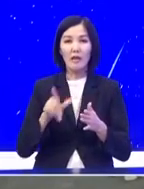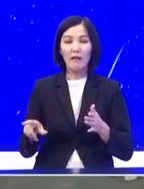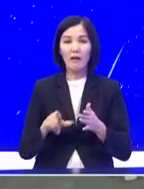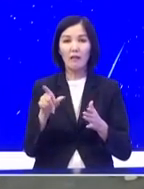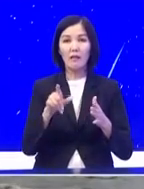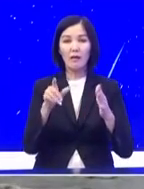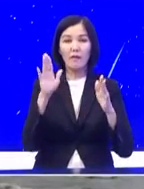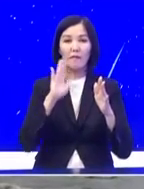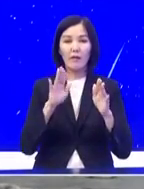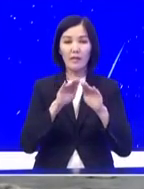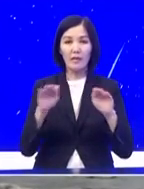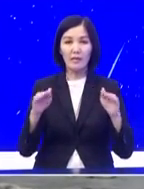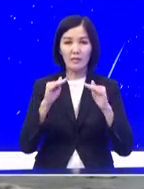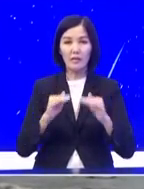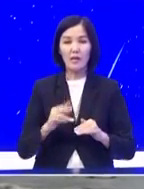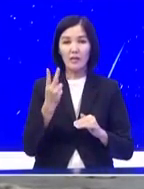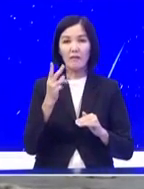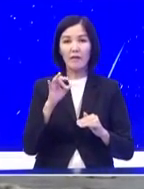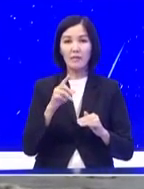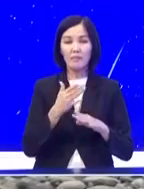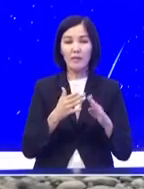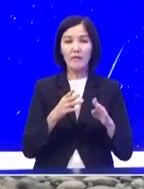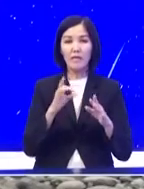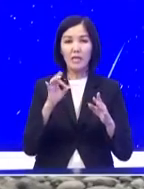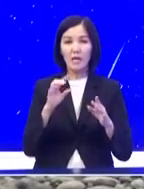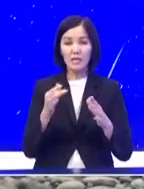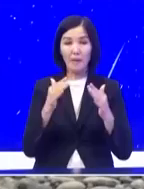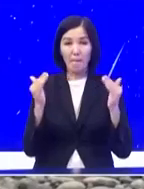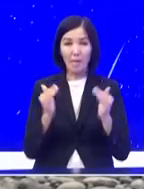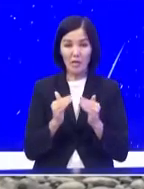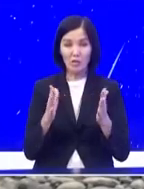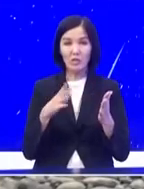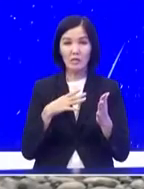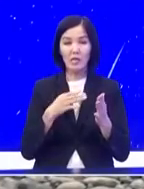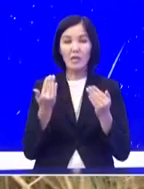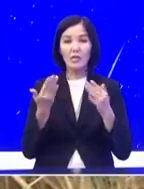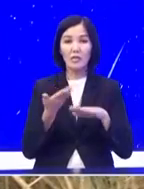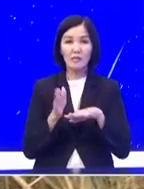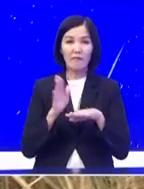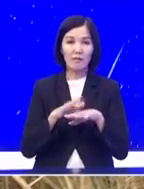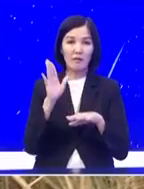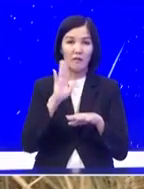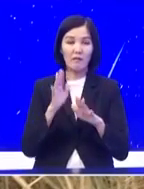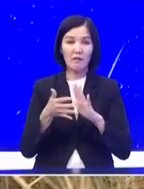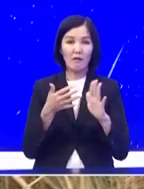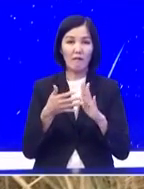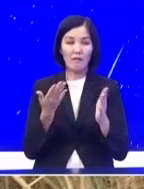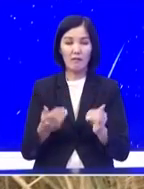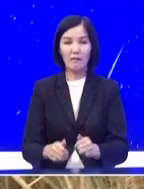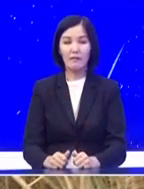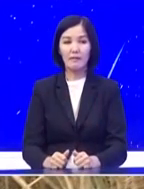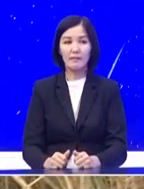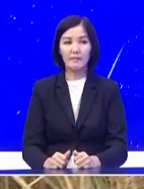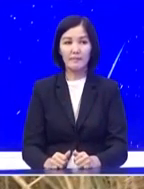обмелела. Дебит воды снизился в 2,5 раза. Соответственно, ситуация с поливом сложилась критическая. Люцерна недостаточно